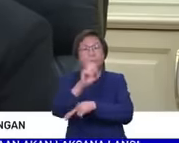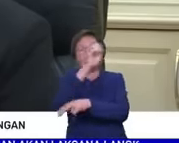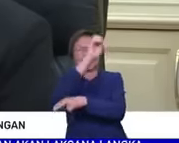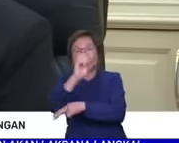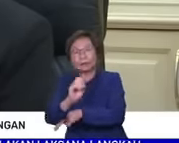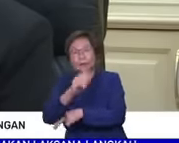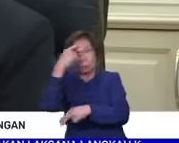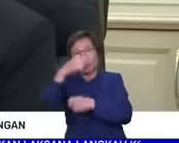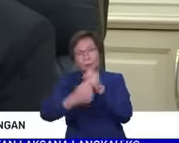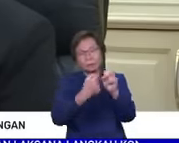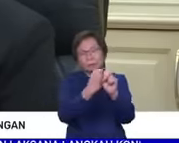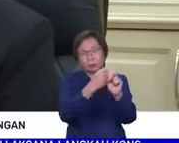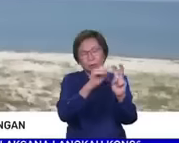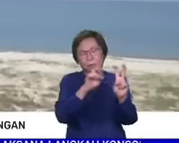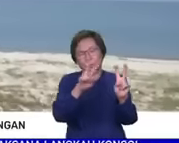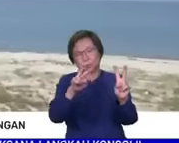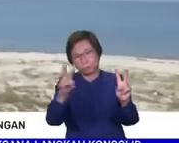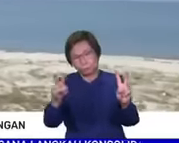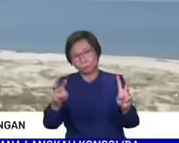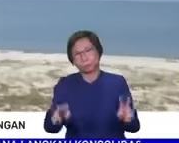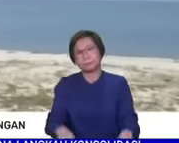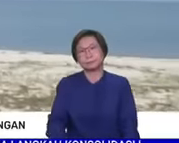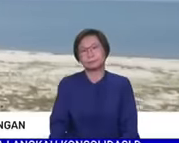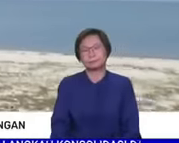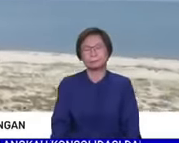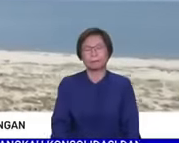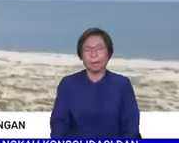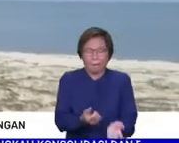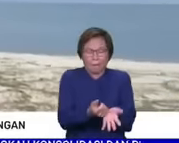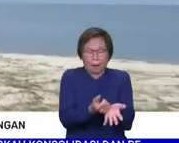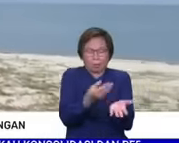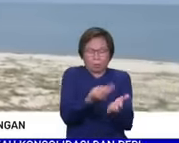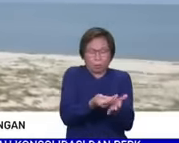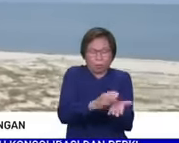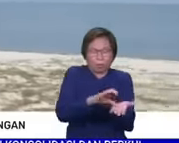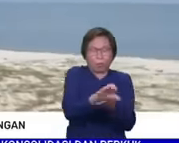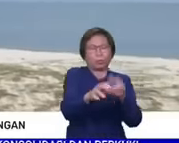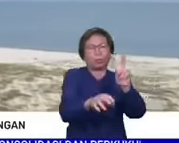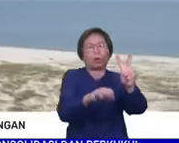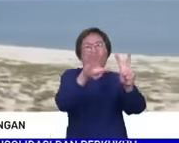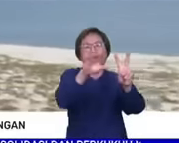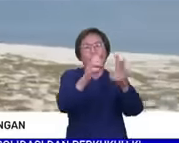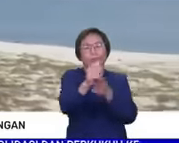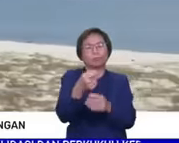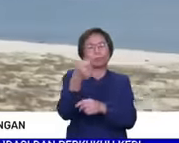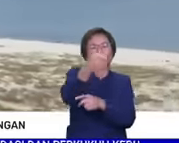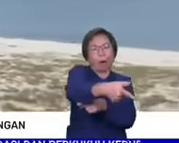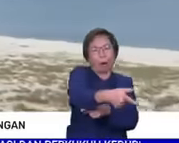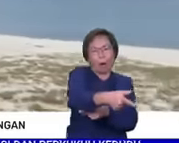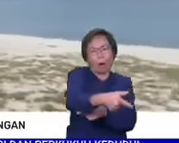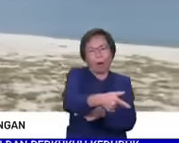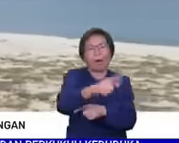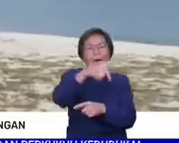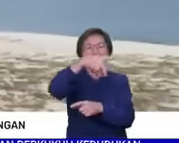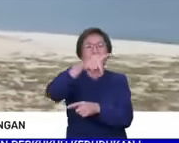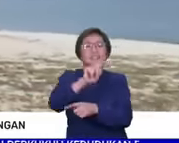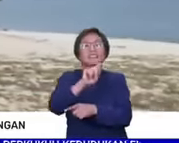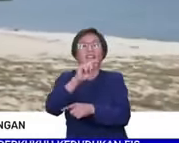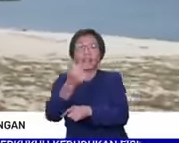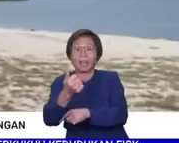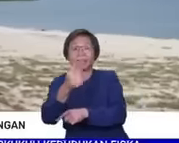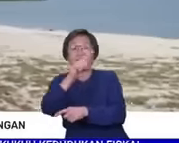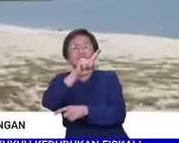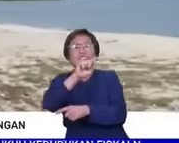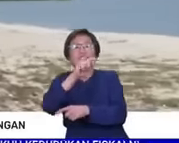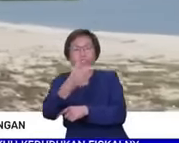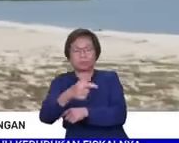peratus bagi Tahun 2022 bantuan tunai 250ie turun disalurkan pada pemandu pelancong